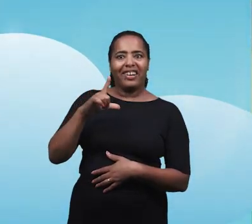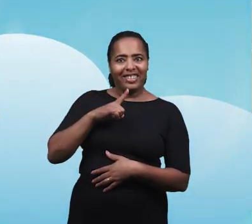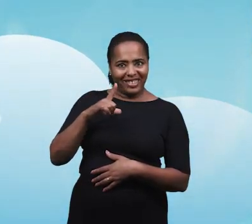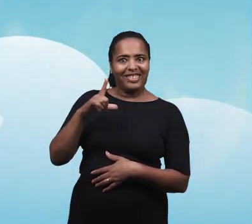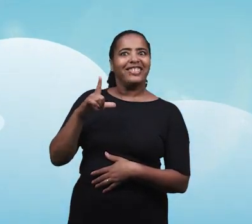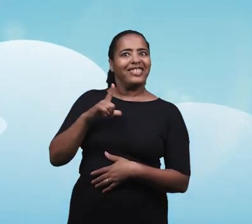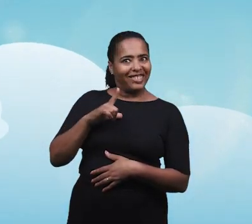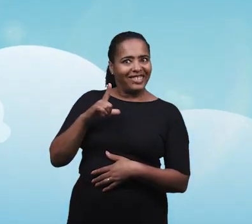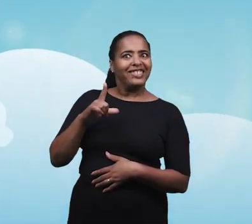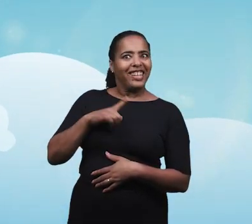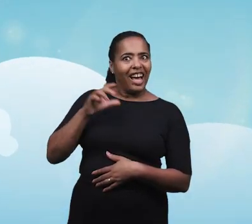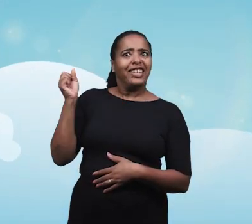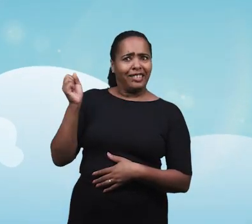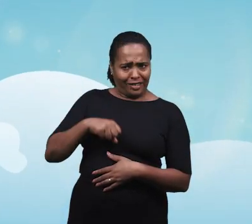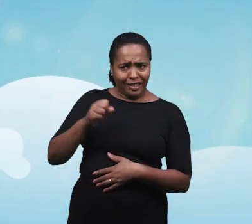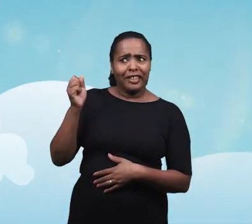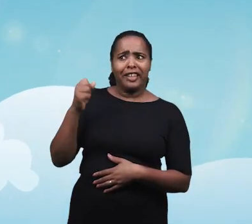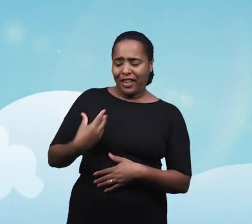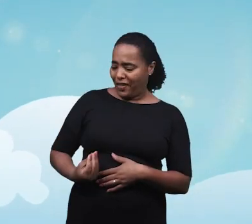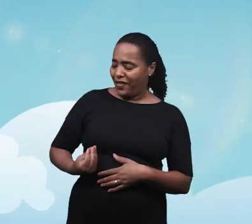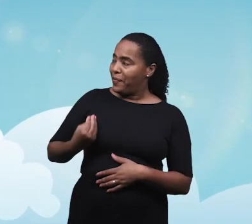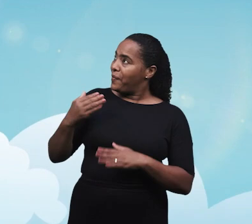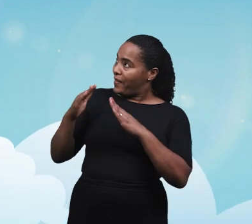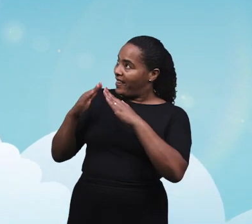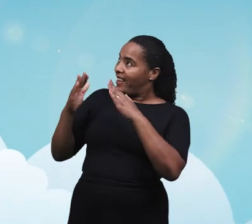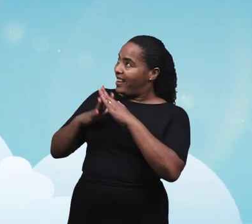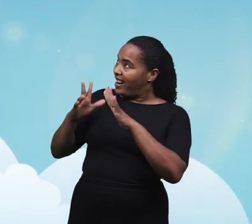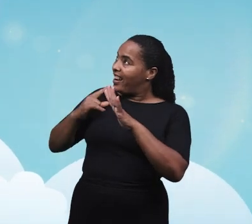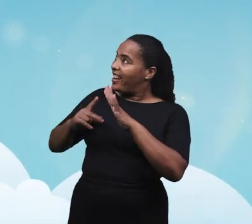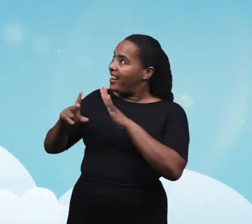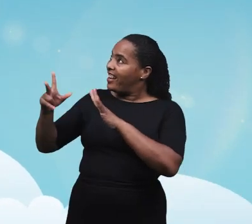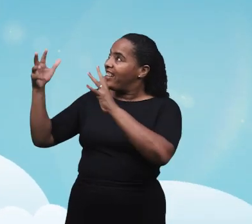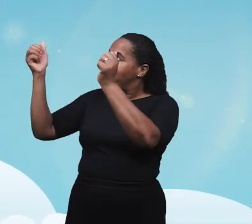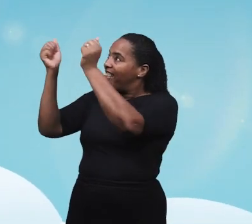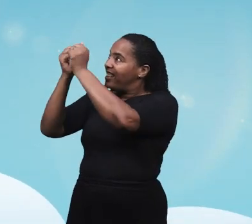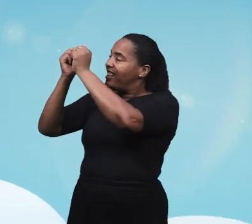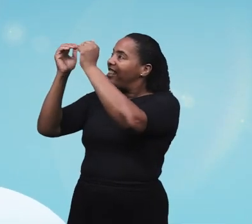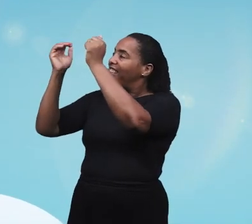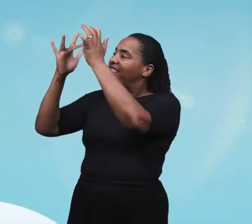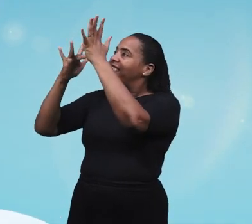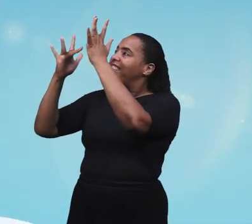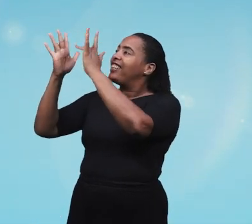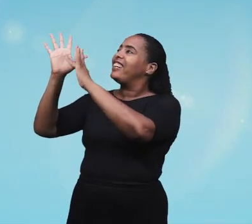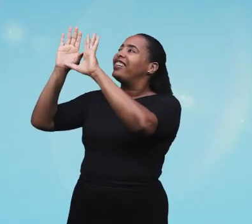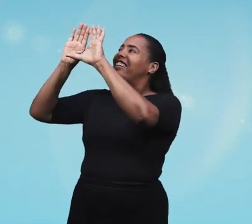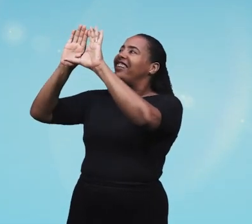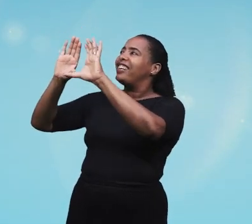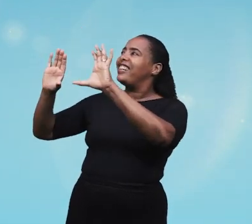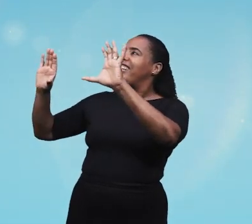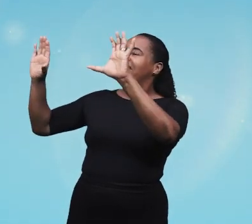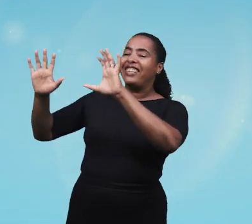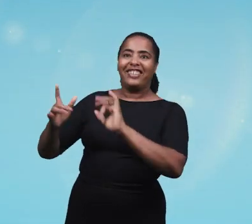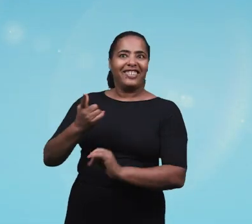Escolhi muito bem viver eternamente com